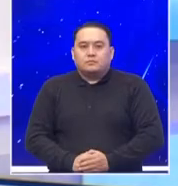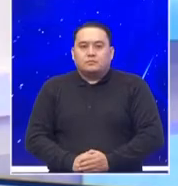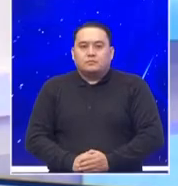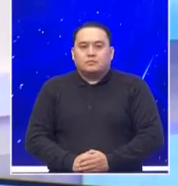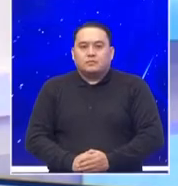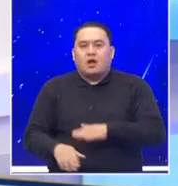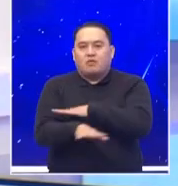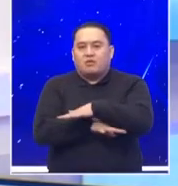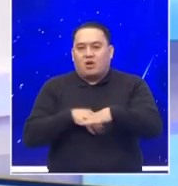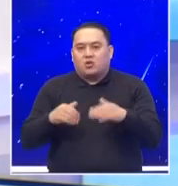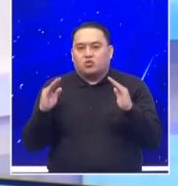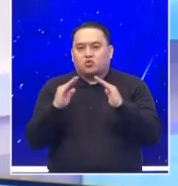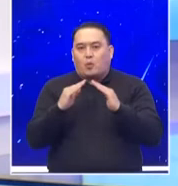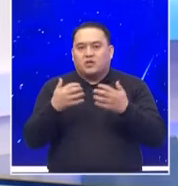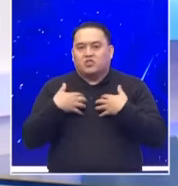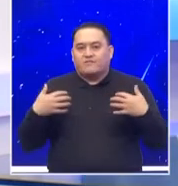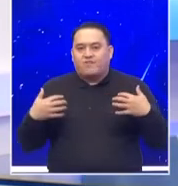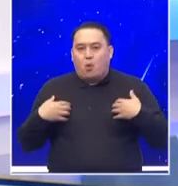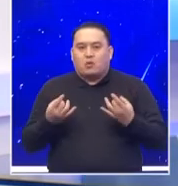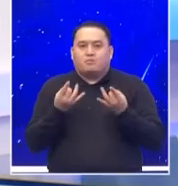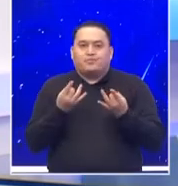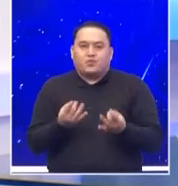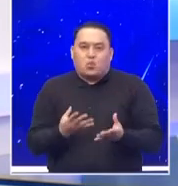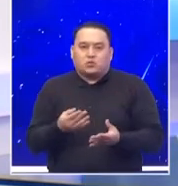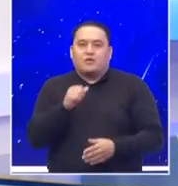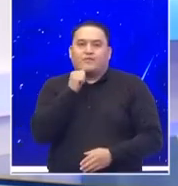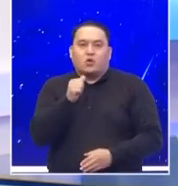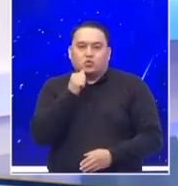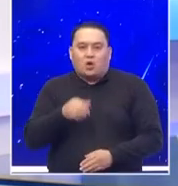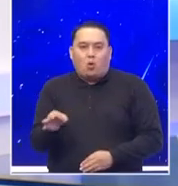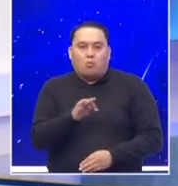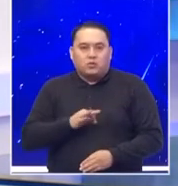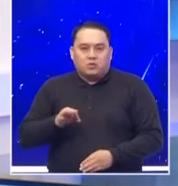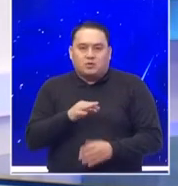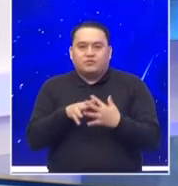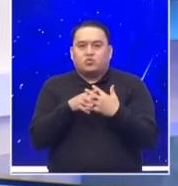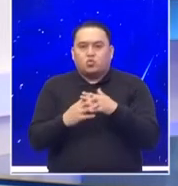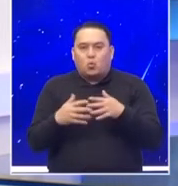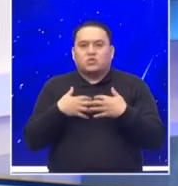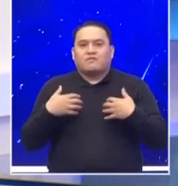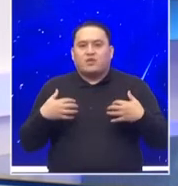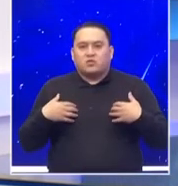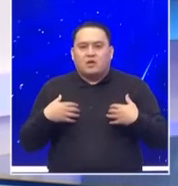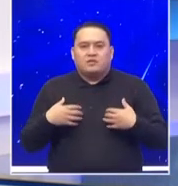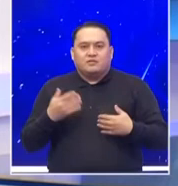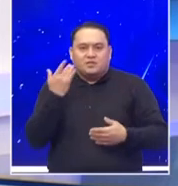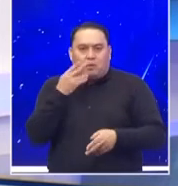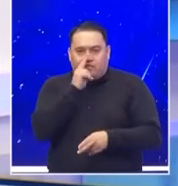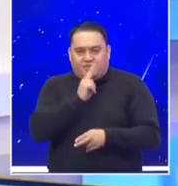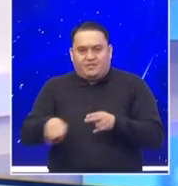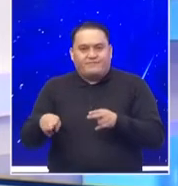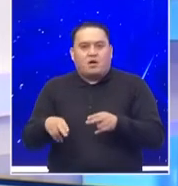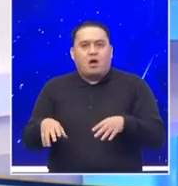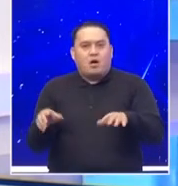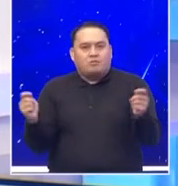кража домашнего скота стало обычным делом в кустанайской области есть села где у животноводов бесследно пропадают целый